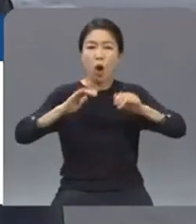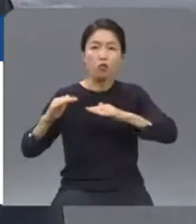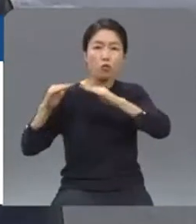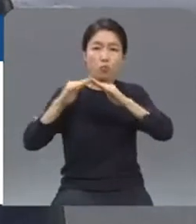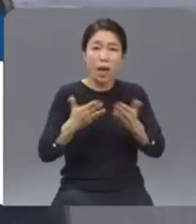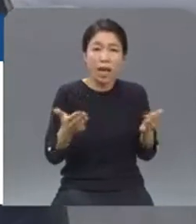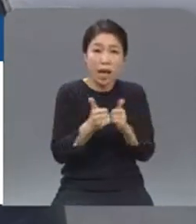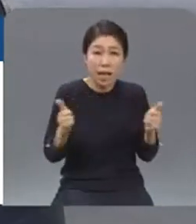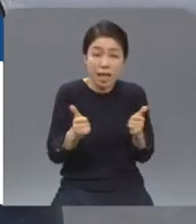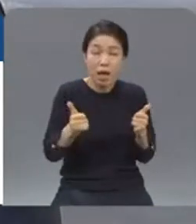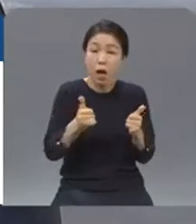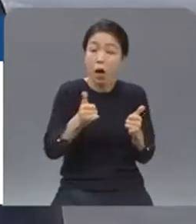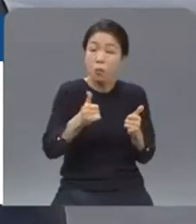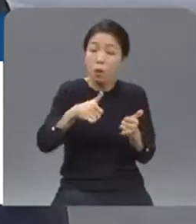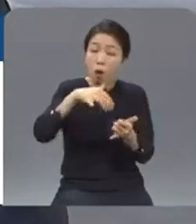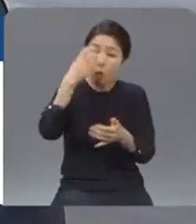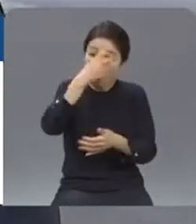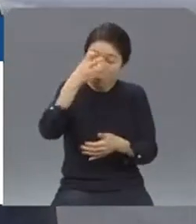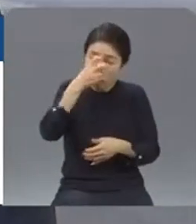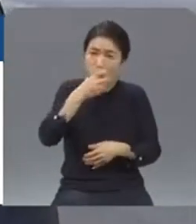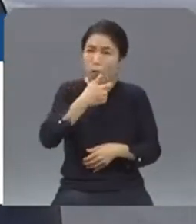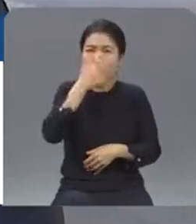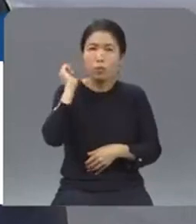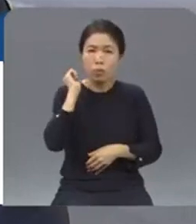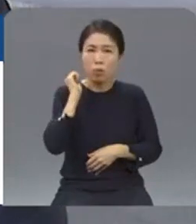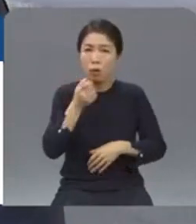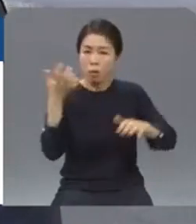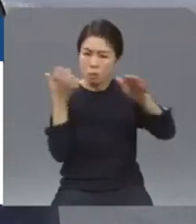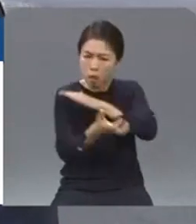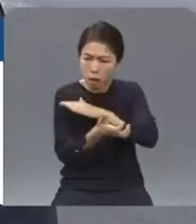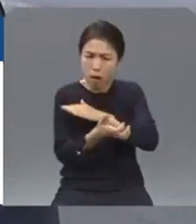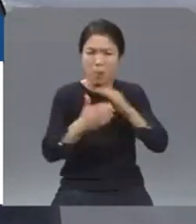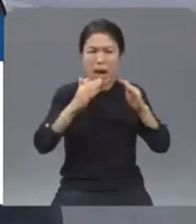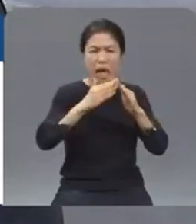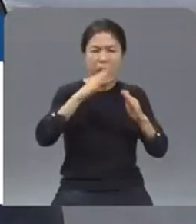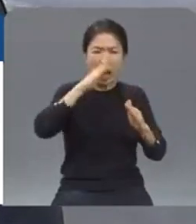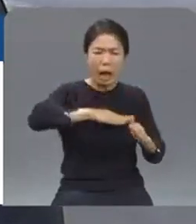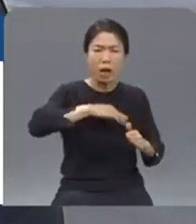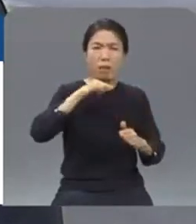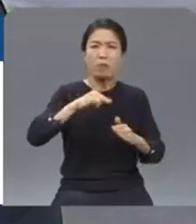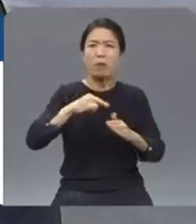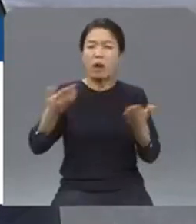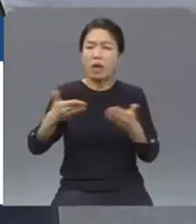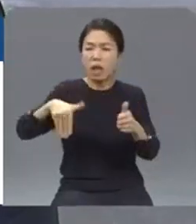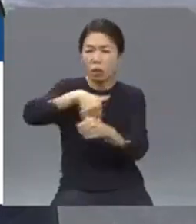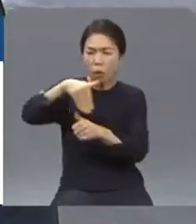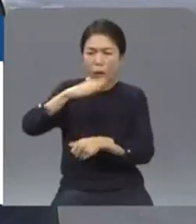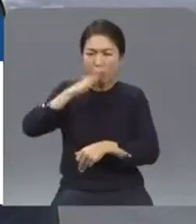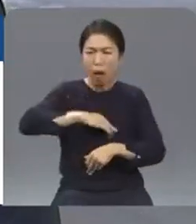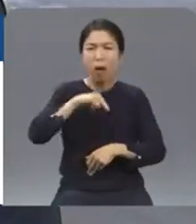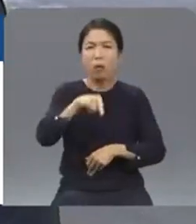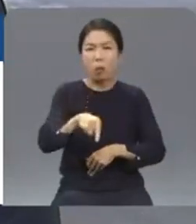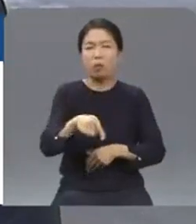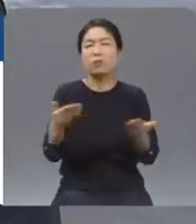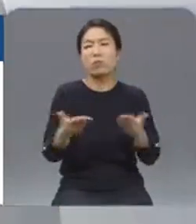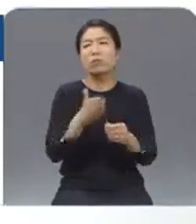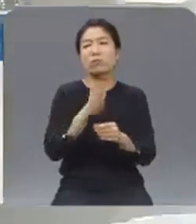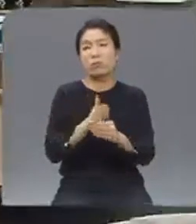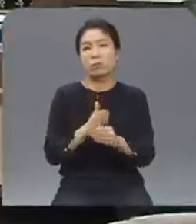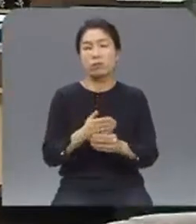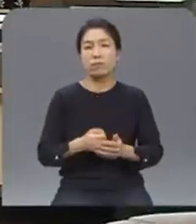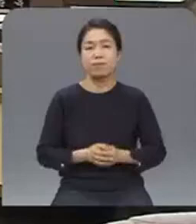조사는 부족합니다. 그 현장을 가보면 매우 열악한 주거 환경에서 일하고 매우 열악한 노동 환경에서 근무하고